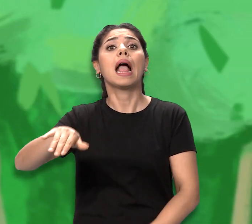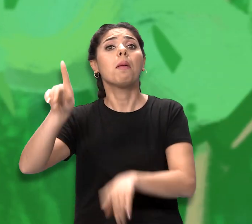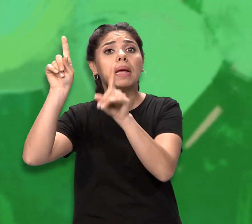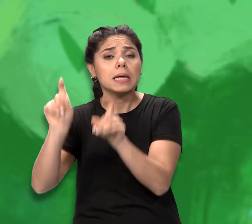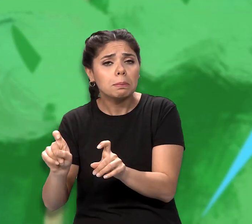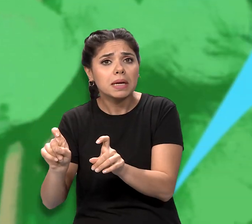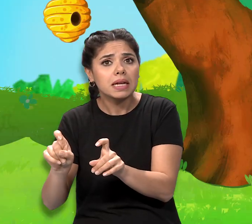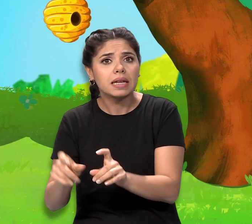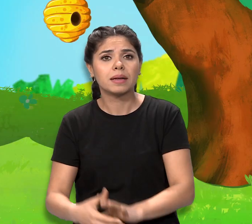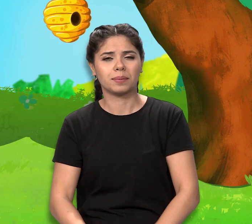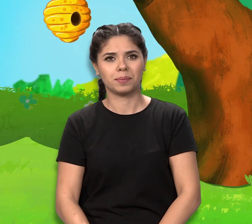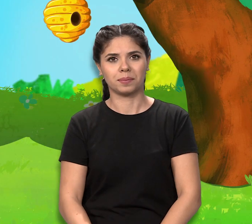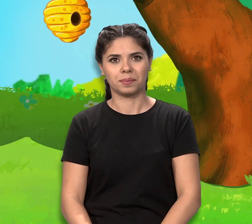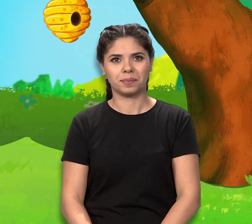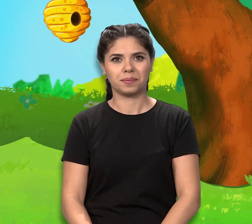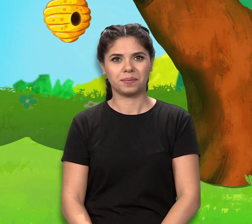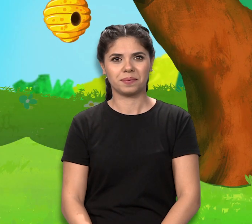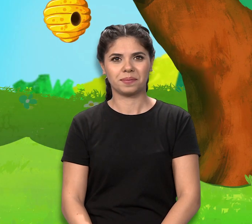Gelmedik mi hala?